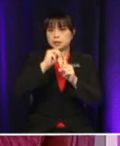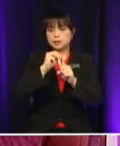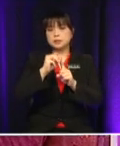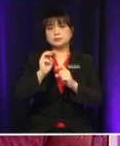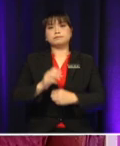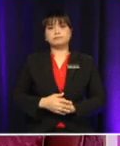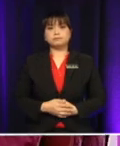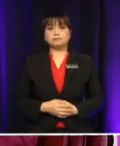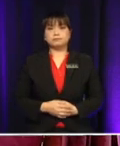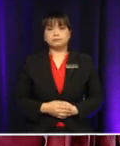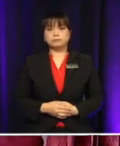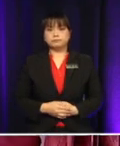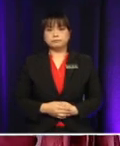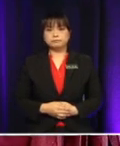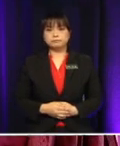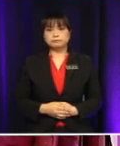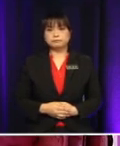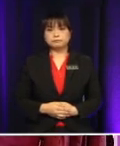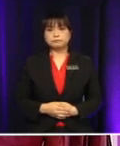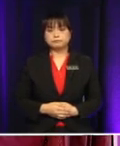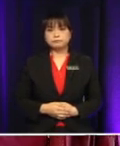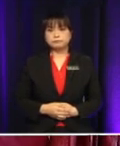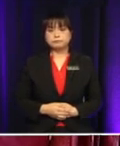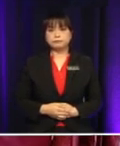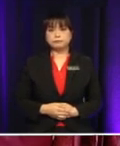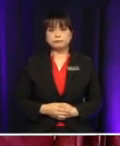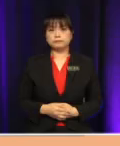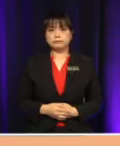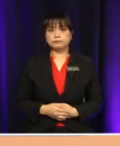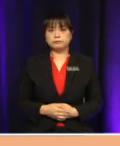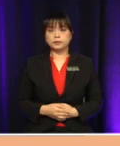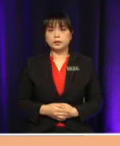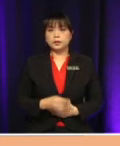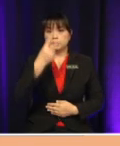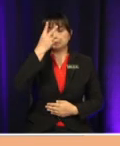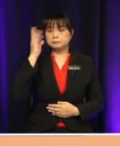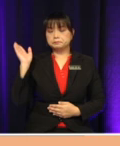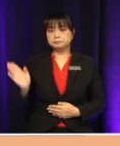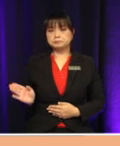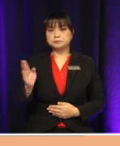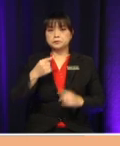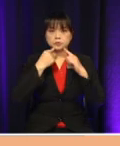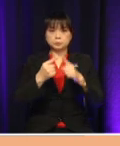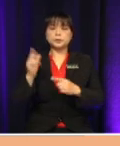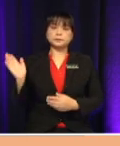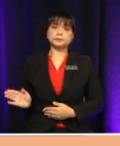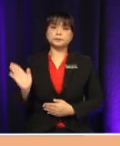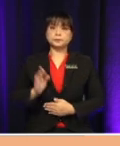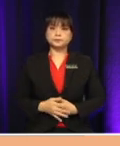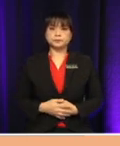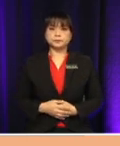tidak spesifik ye Oke soal apabila gamit tersebut disenyawakan oleh gamet yang nomor zigot yang berhasil mempunyai